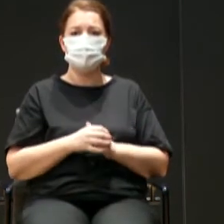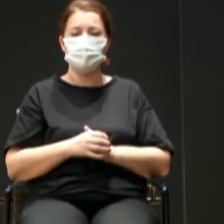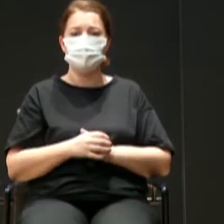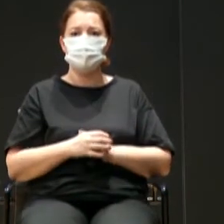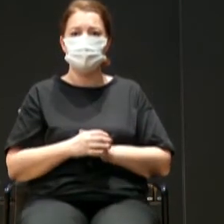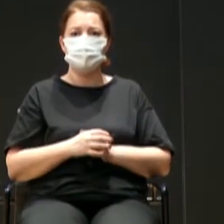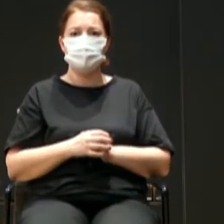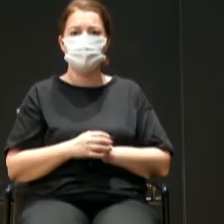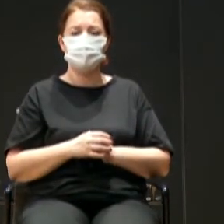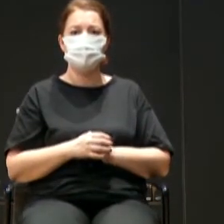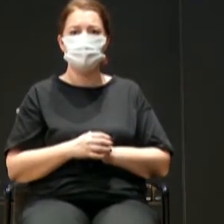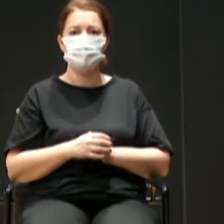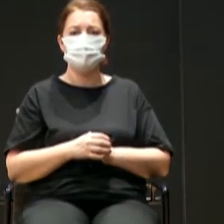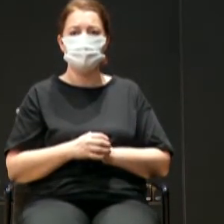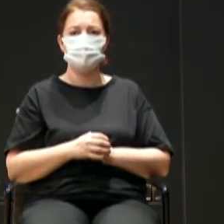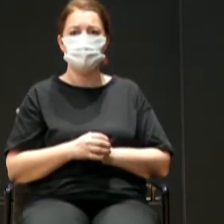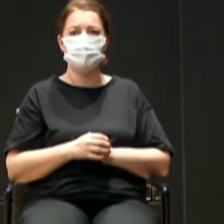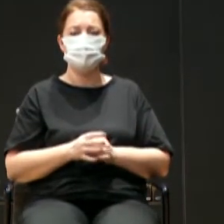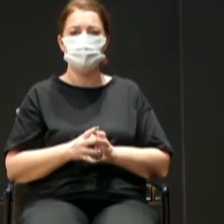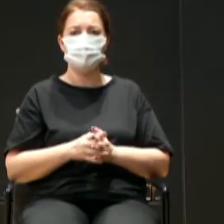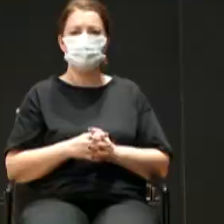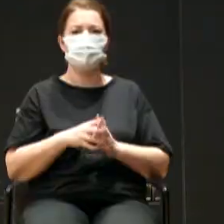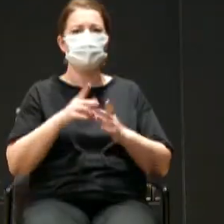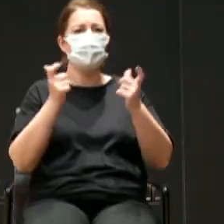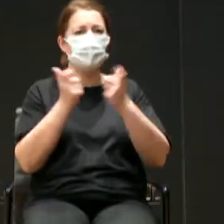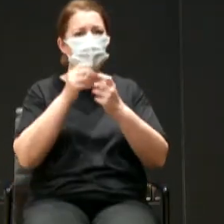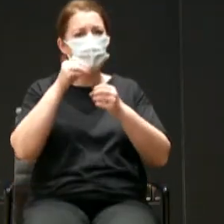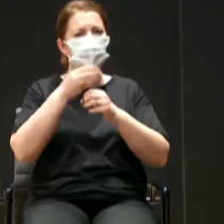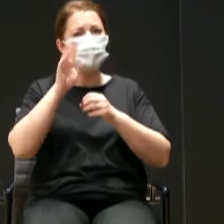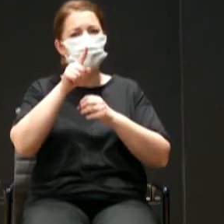size toplantı sonunda sizinle özel bir görüşmek istiyorum.